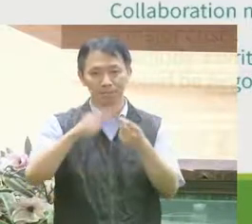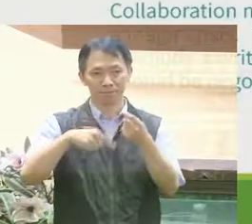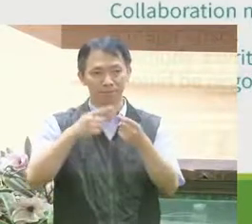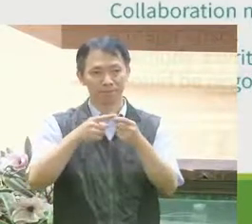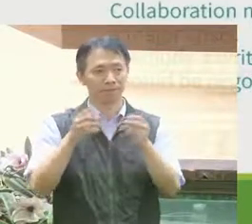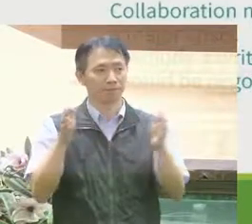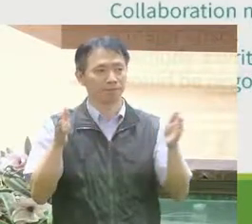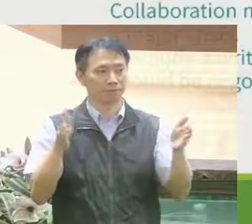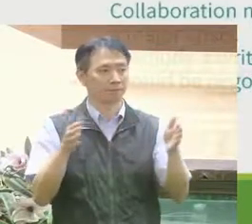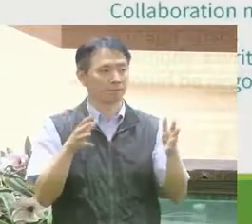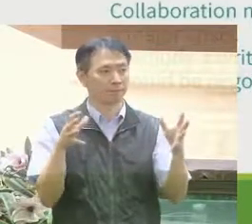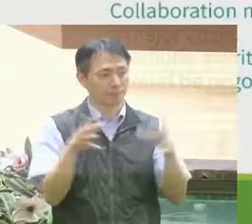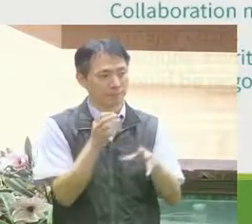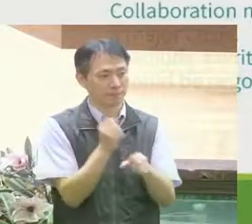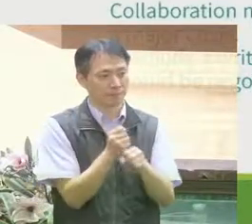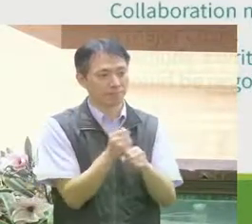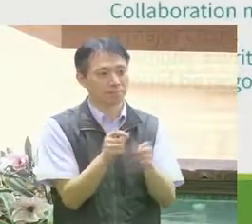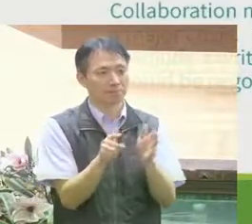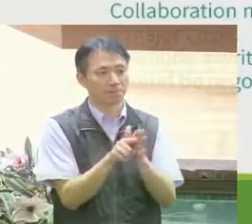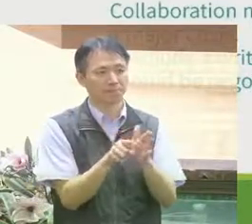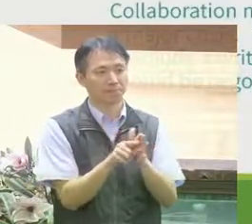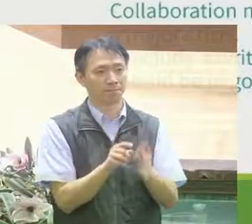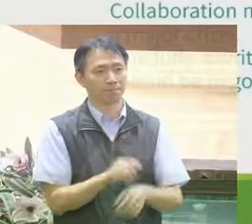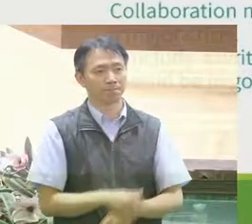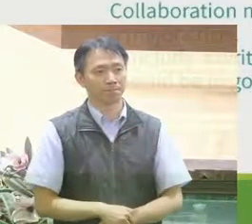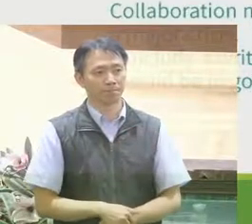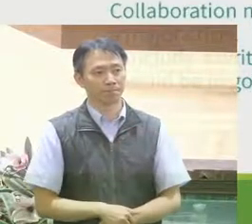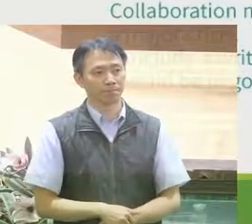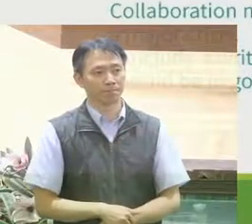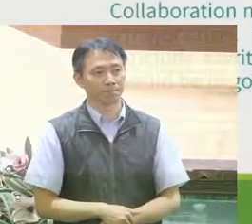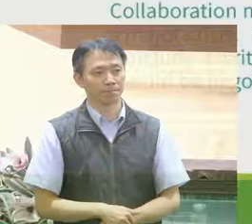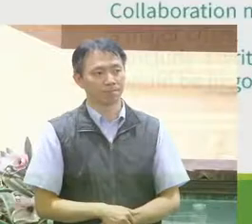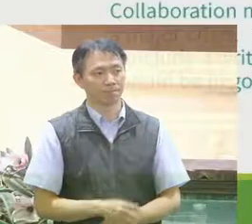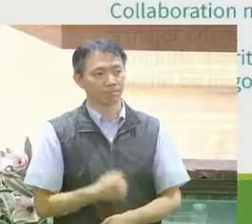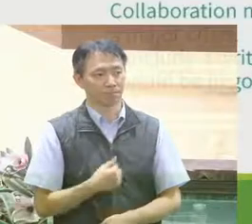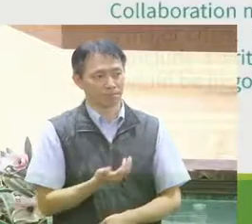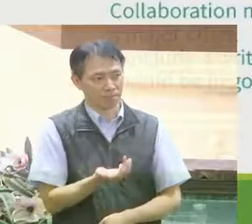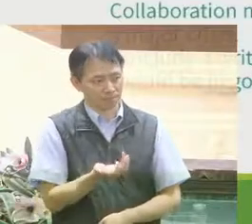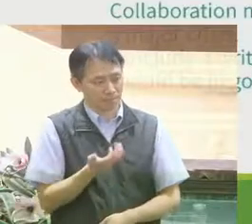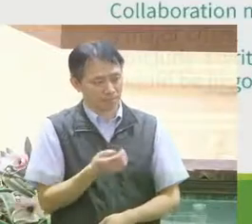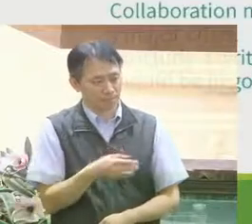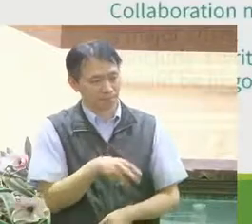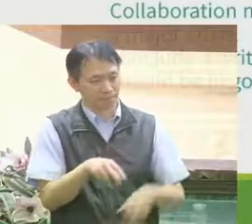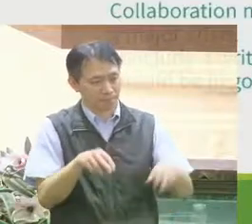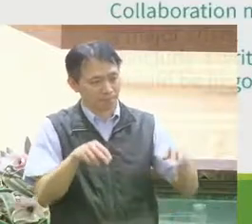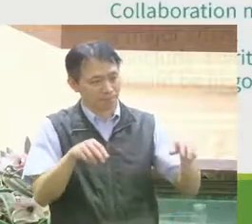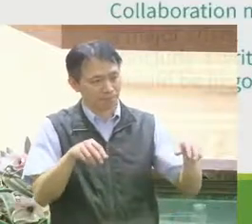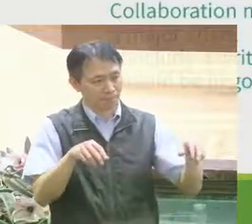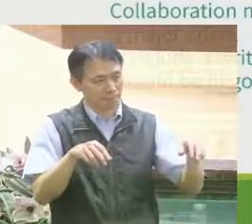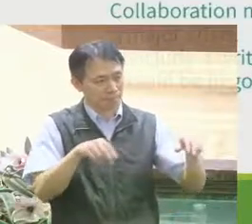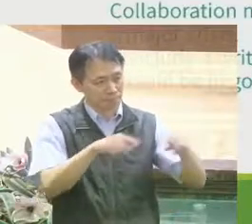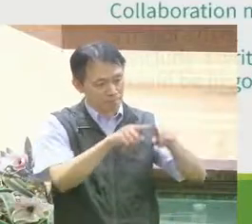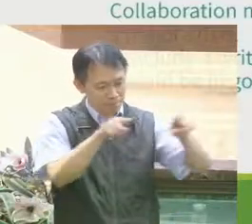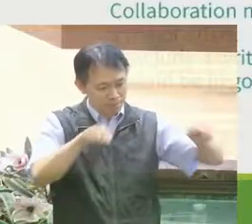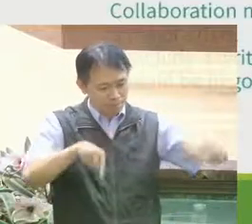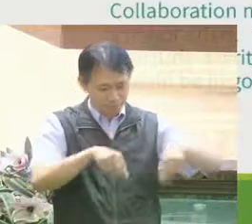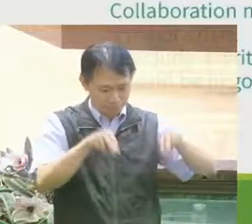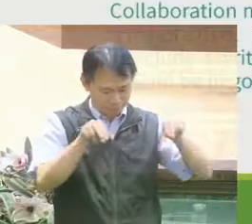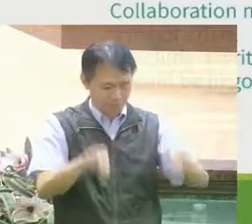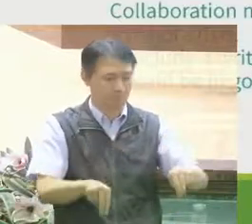社有合作项目的时候，就事前跟学社签订了很长的书面协